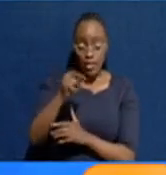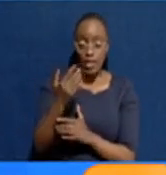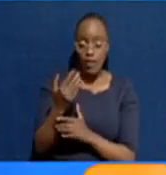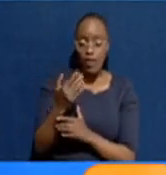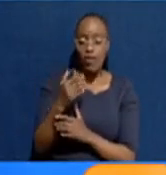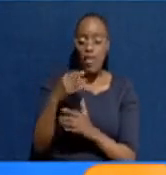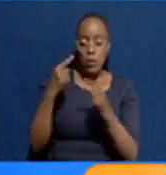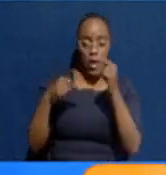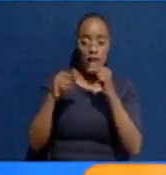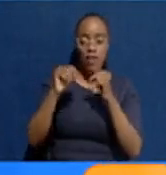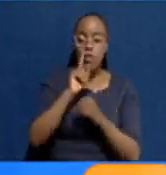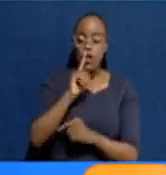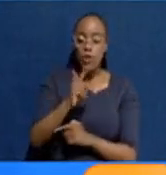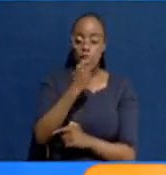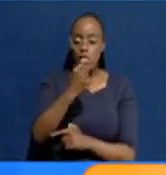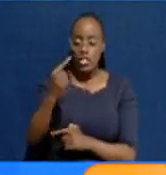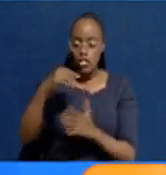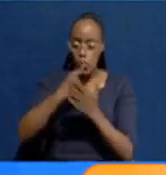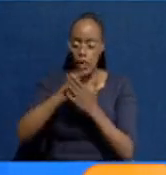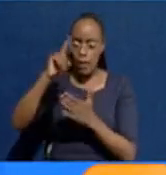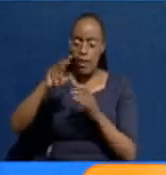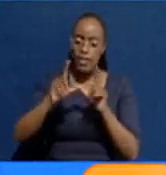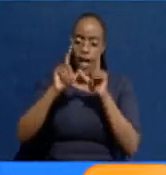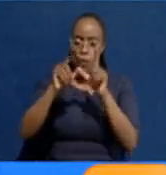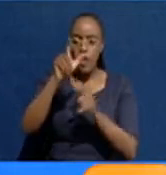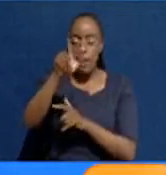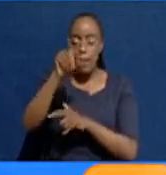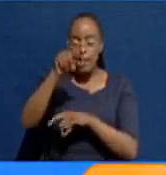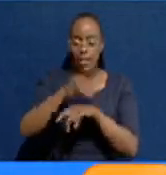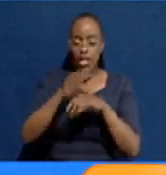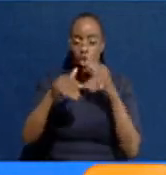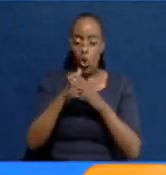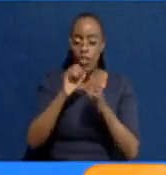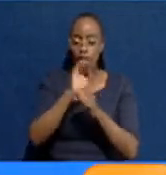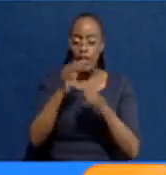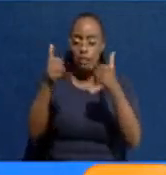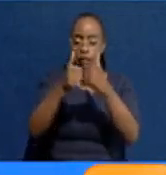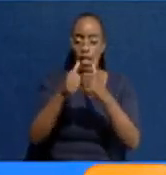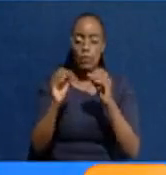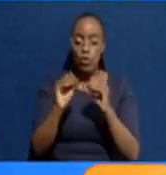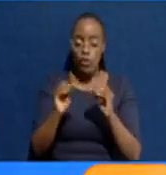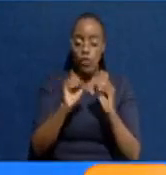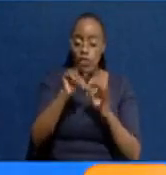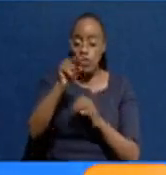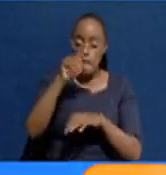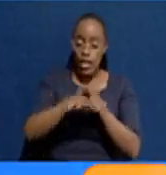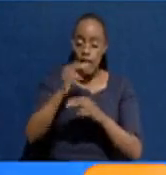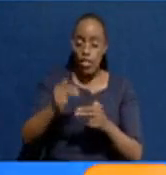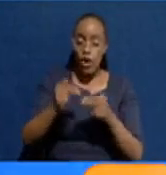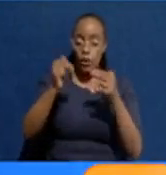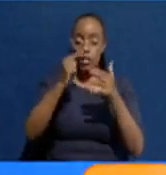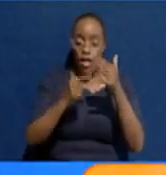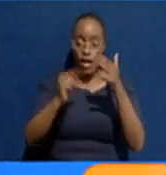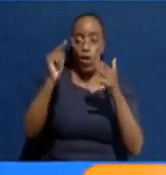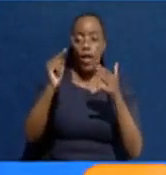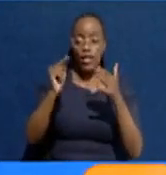Kaende ni guaranteed. Lazima kila wiki tupatie mtu. Na sio lazima upate game zote 13. Bora wewe ndio umepata the highest correct